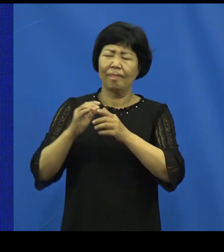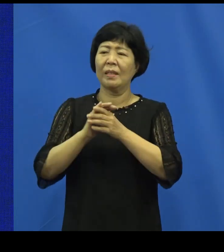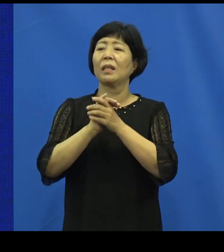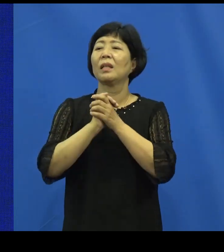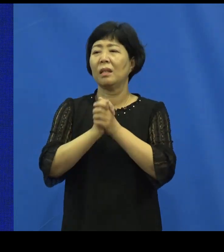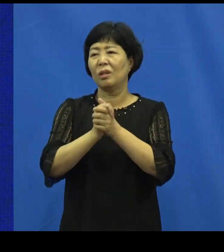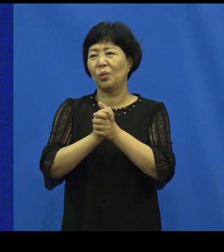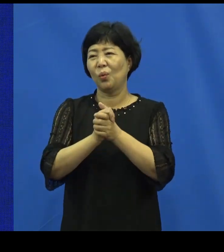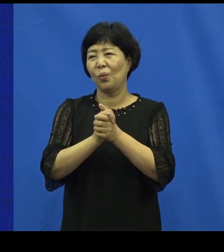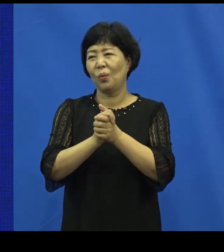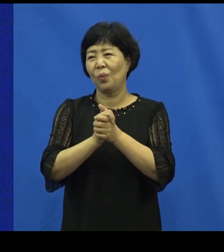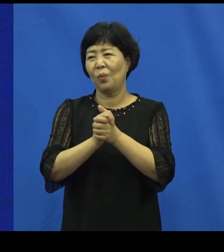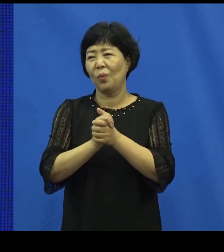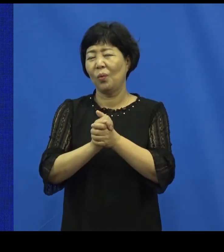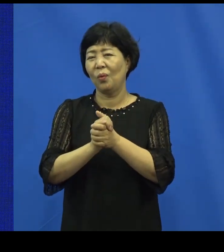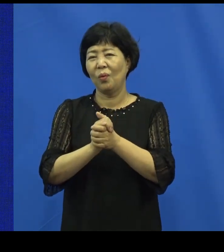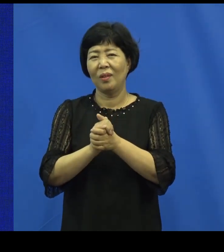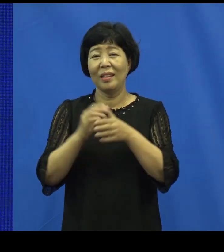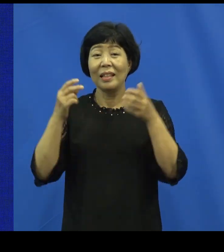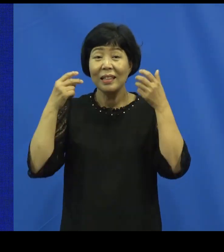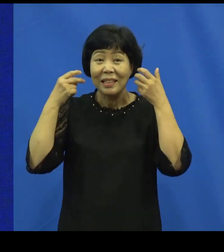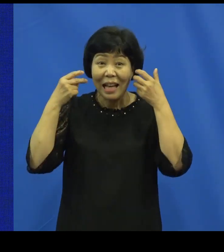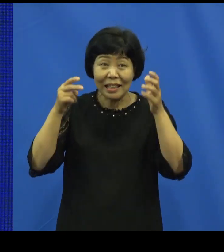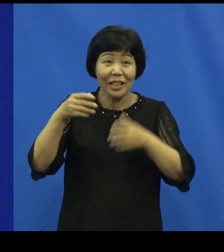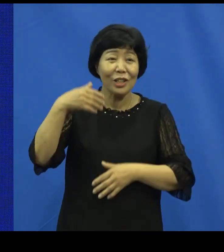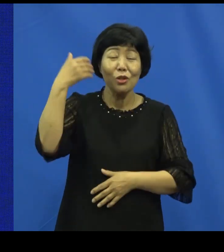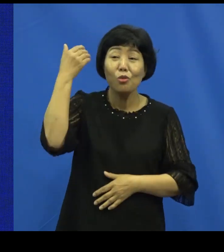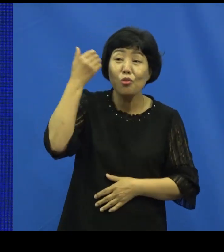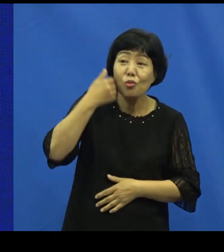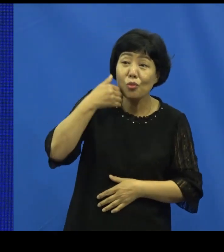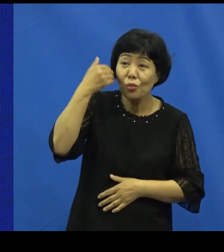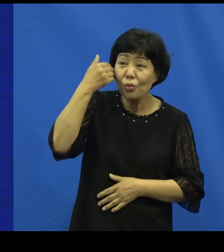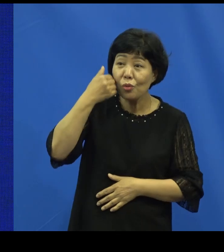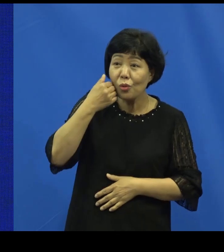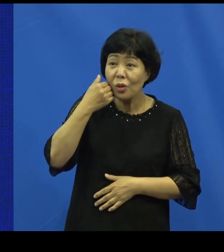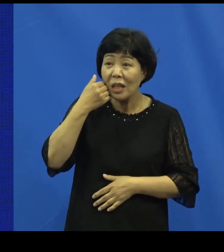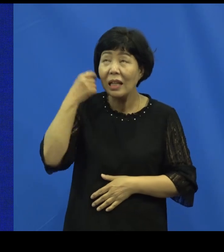결국은 다니엘이 누구인가를 증명해내는 거예요.